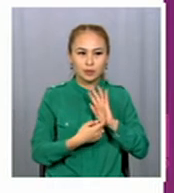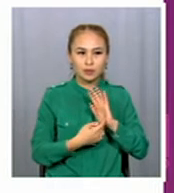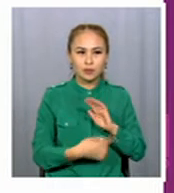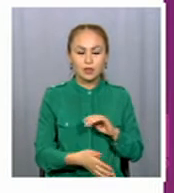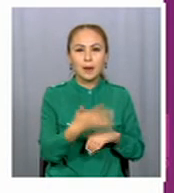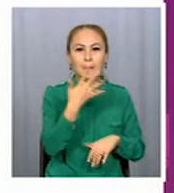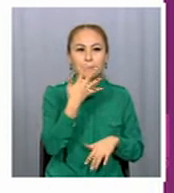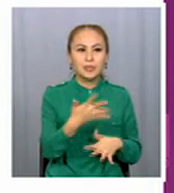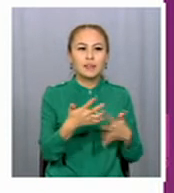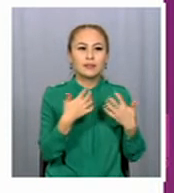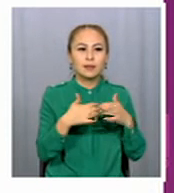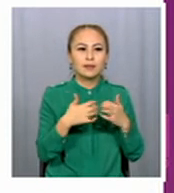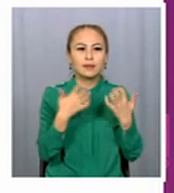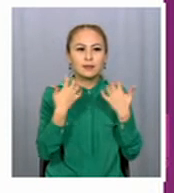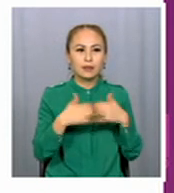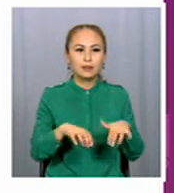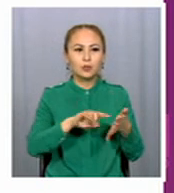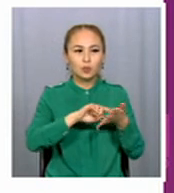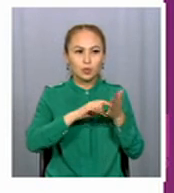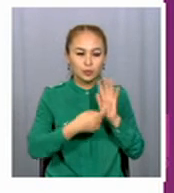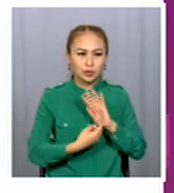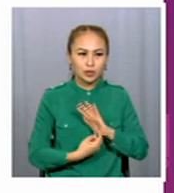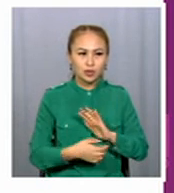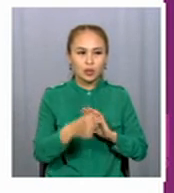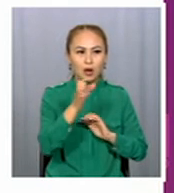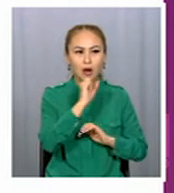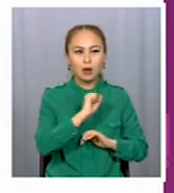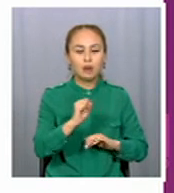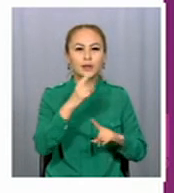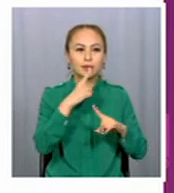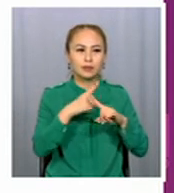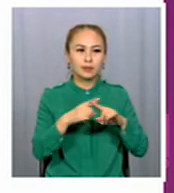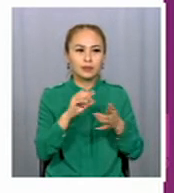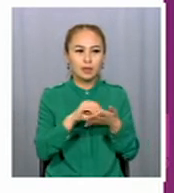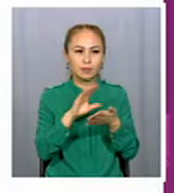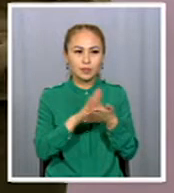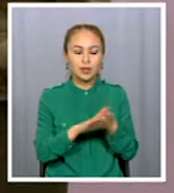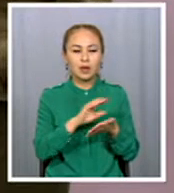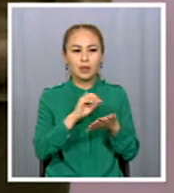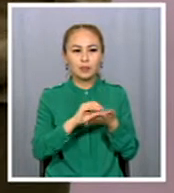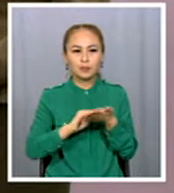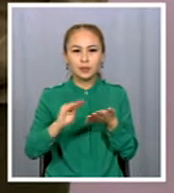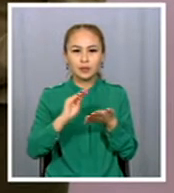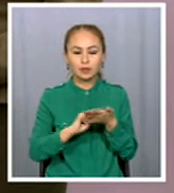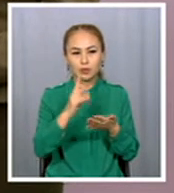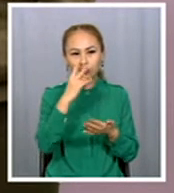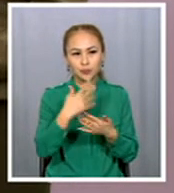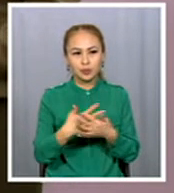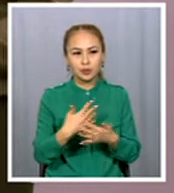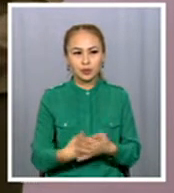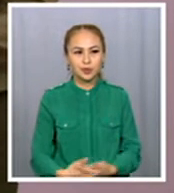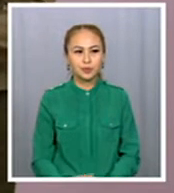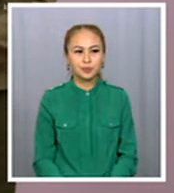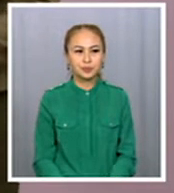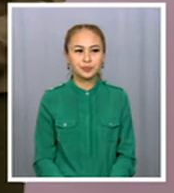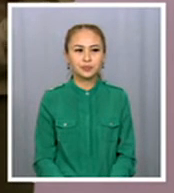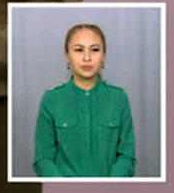көбейтіндісі. 5 саны бұл санды көбейткіш, ал X әрпі әріпті көбейткіш.